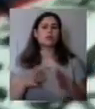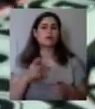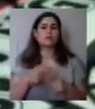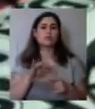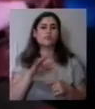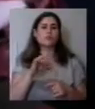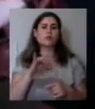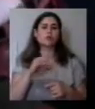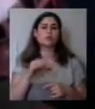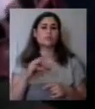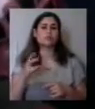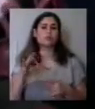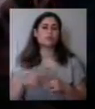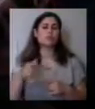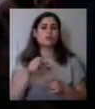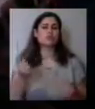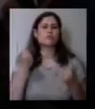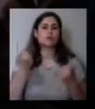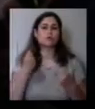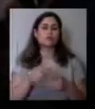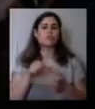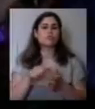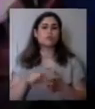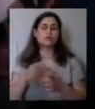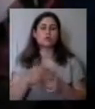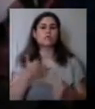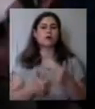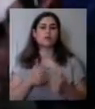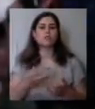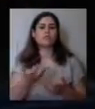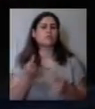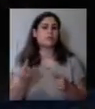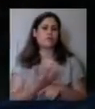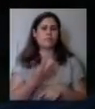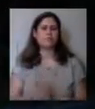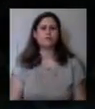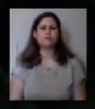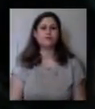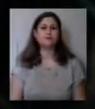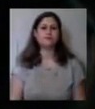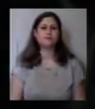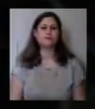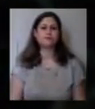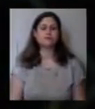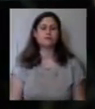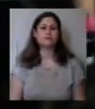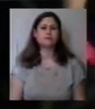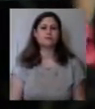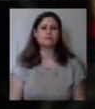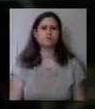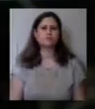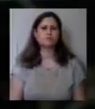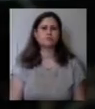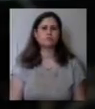Володимир Тимченко. Його спортсмени участь у цих змаганнях взяли вперше. І в цьому бою